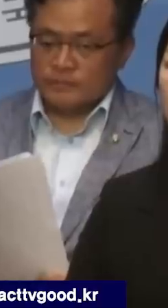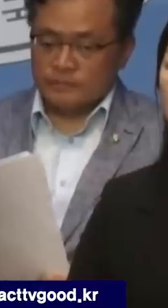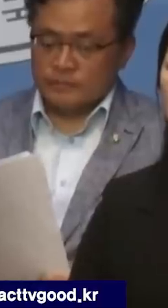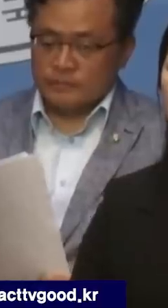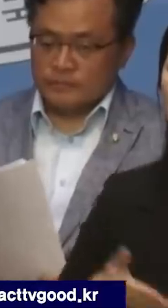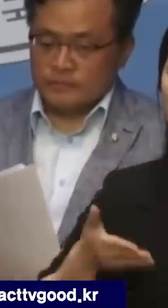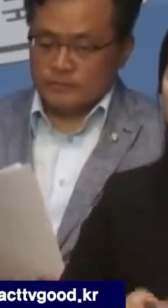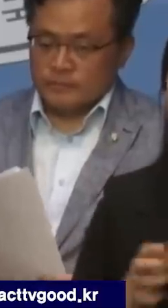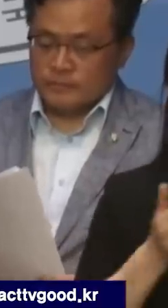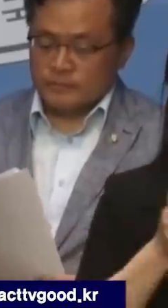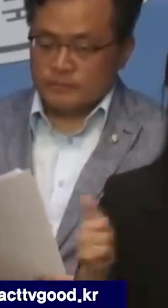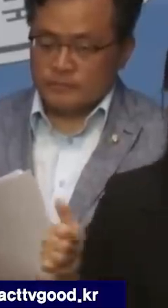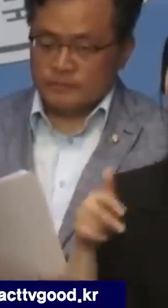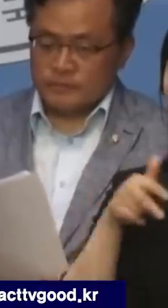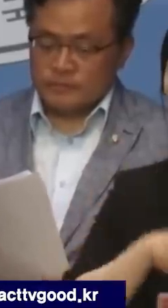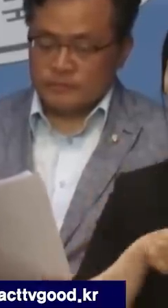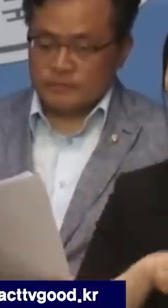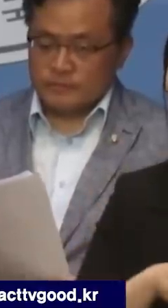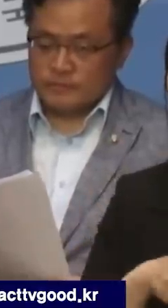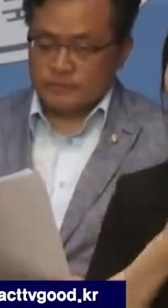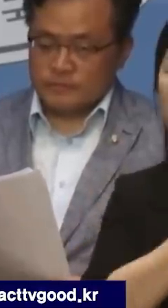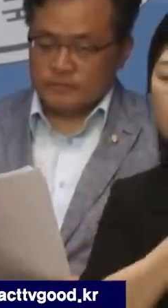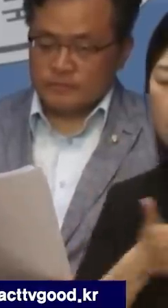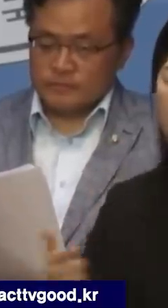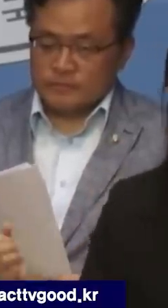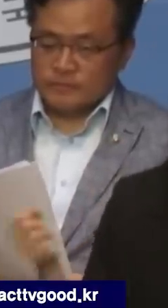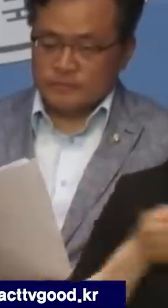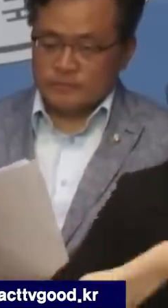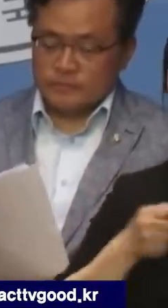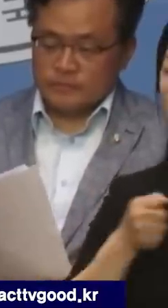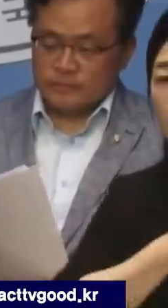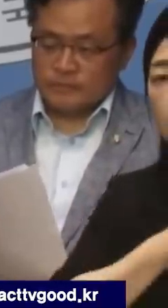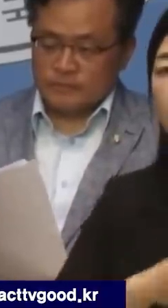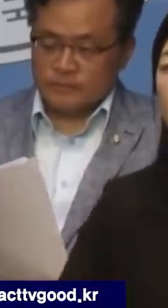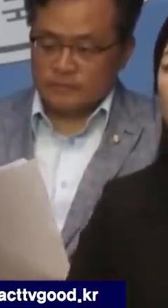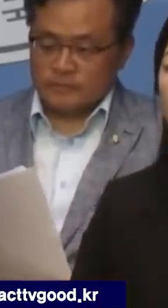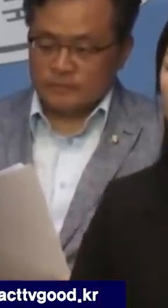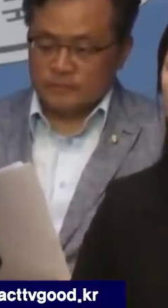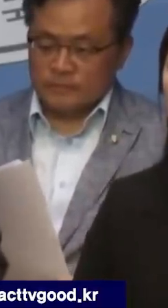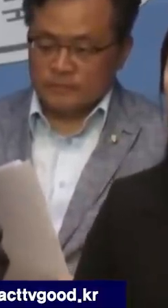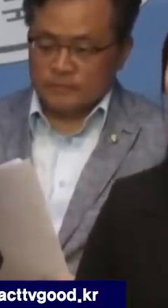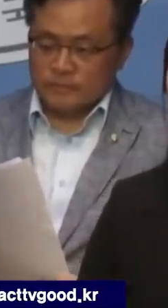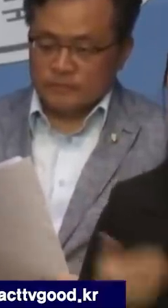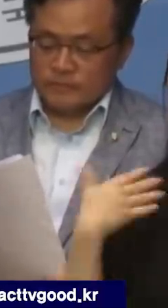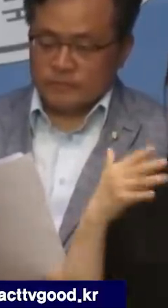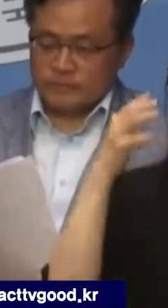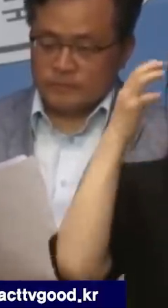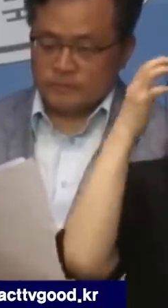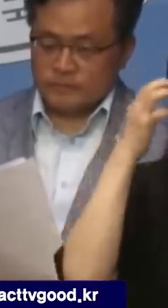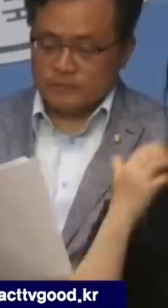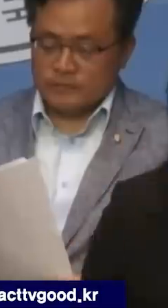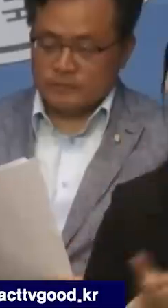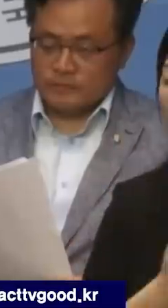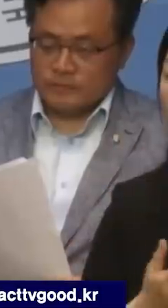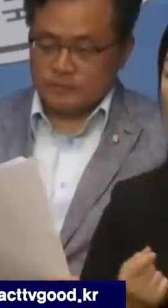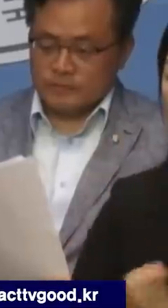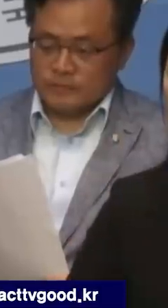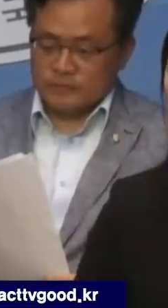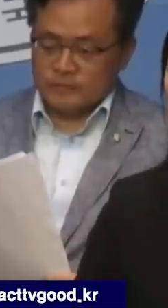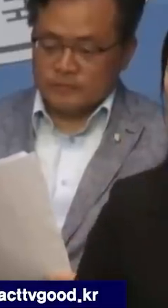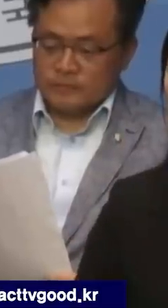태어난 국민으로서 너무 답답합니다. 요즘 삼복더위에